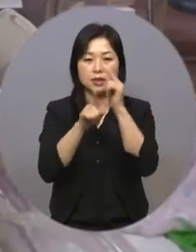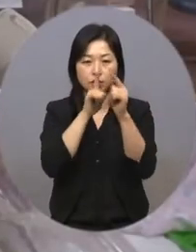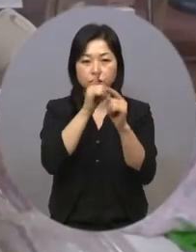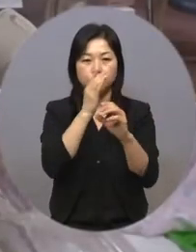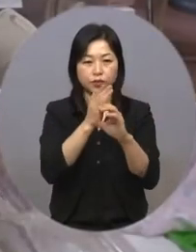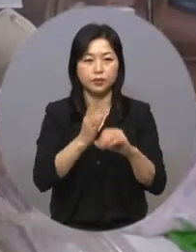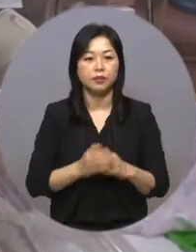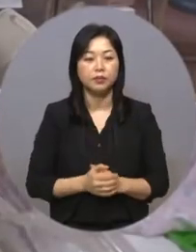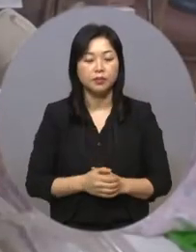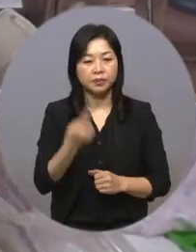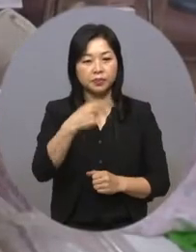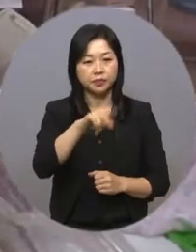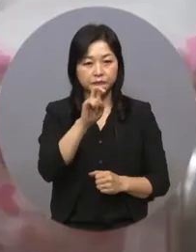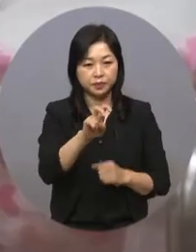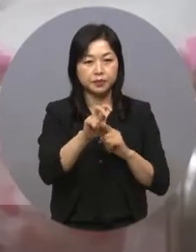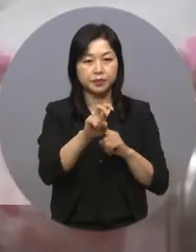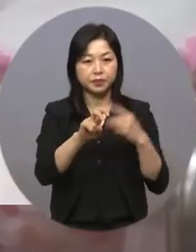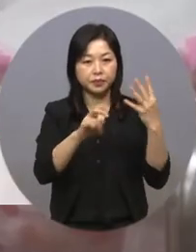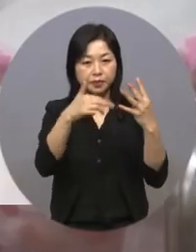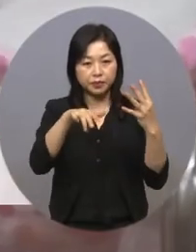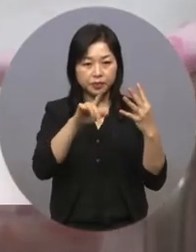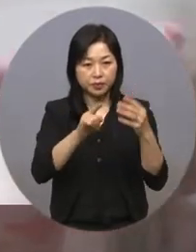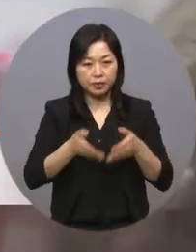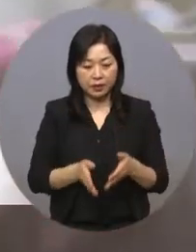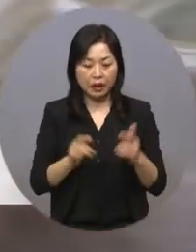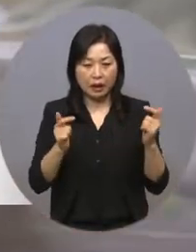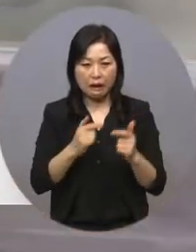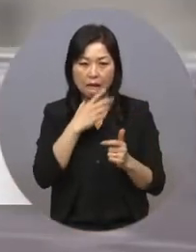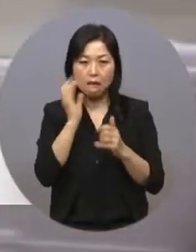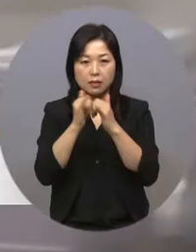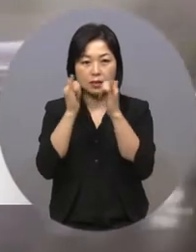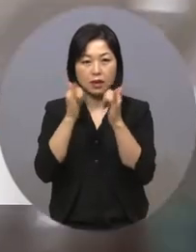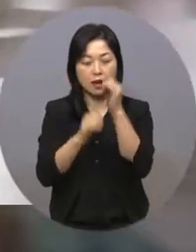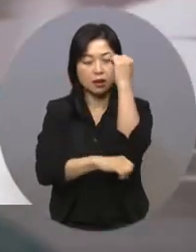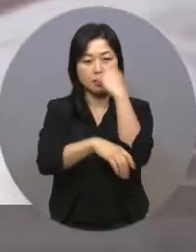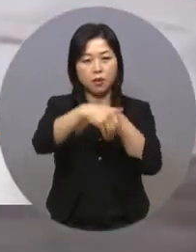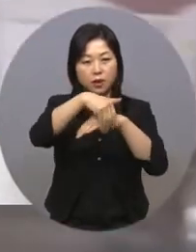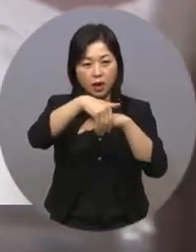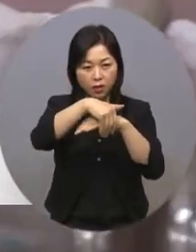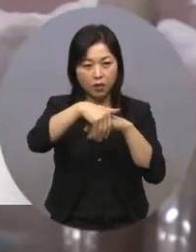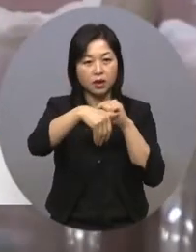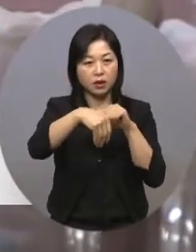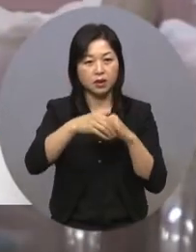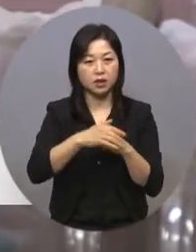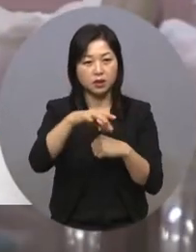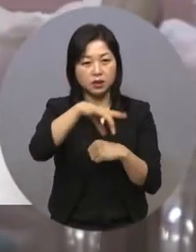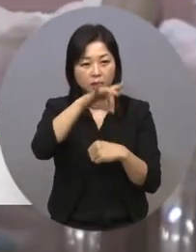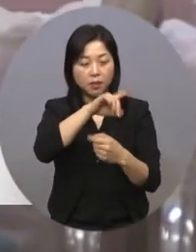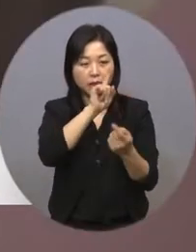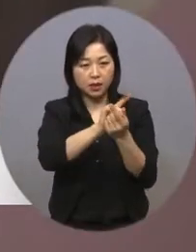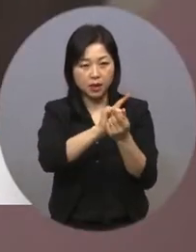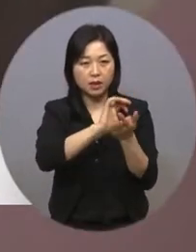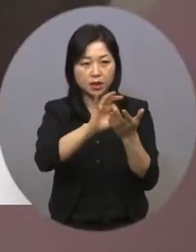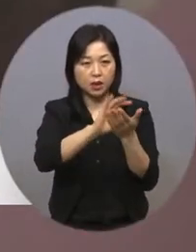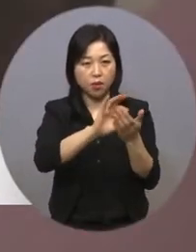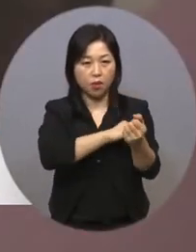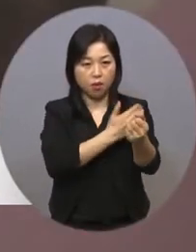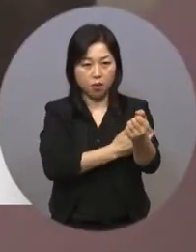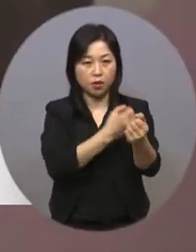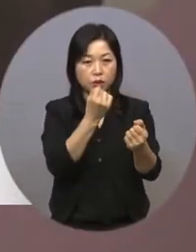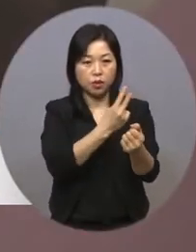지난 2020년 체 4차 저출산 고령사회 기본계획 에 일원인 첫만남 이용권과 영화 수당이